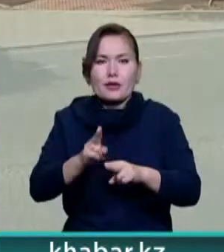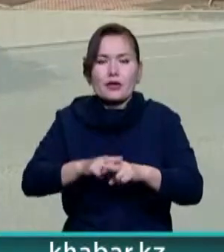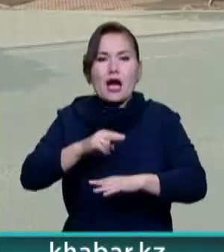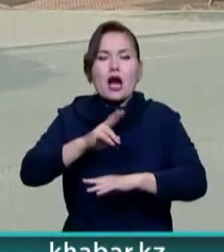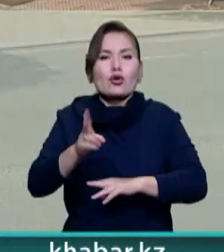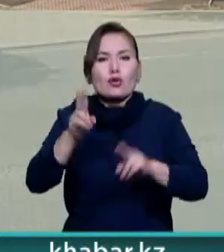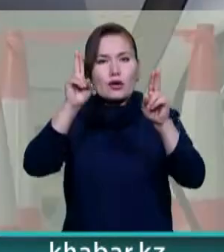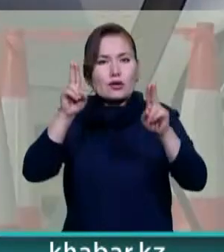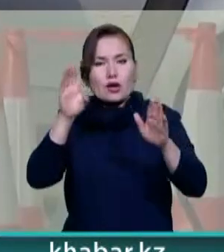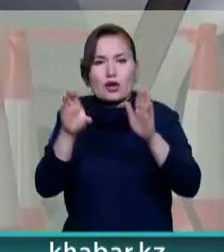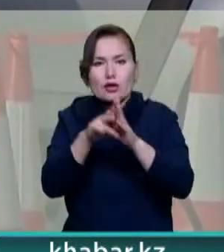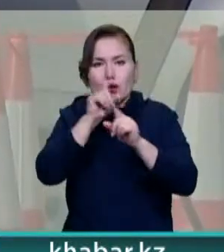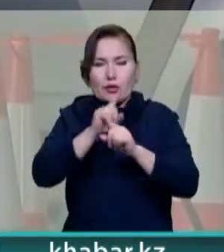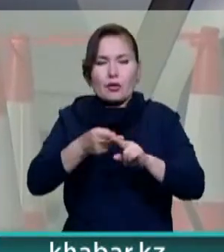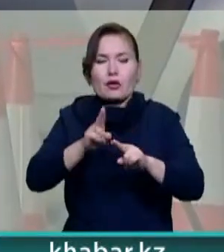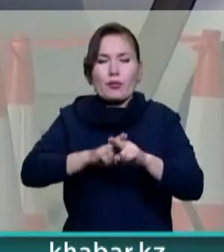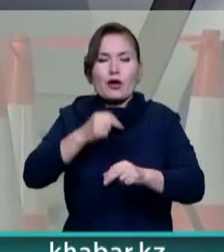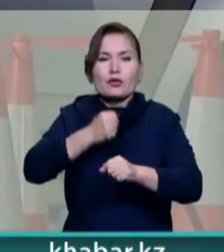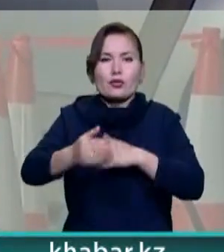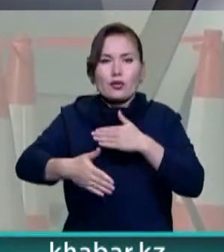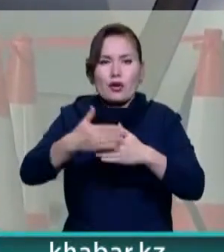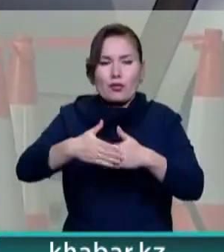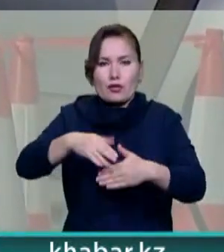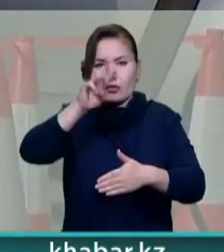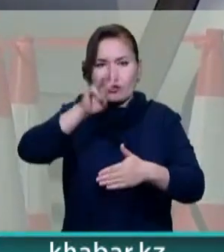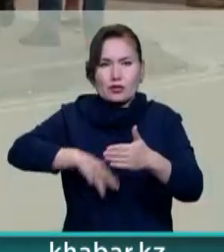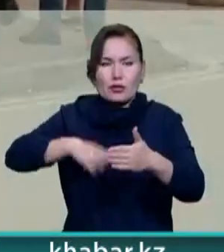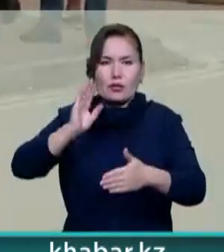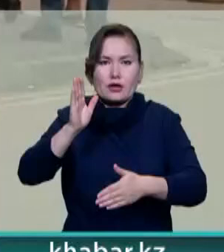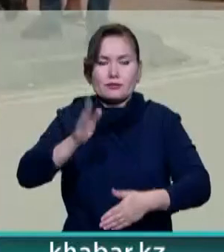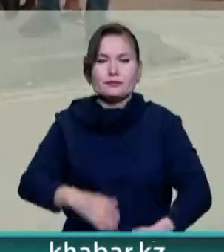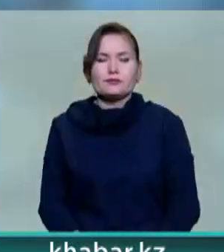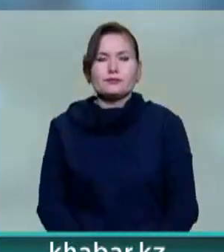тәртіпке бағынбағандар 100 фунт стерлинг көлемінде айыппұл төлейтін болады.